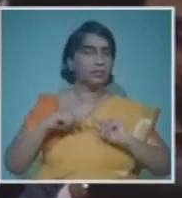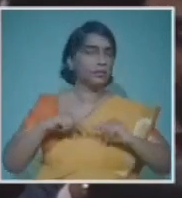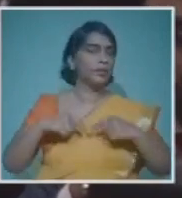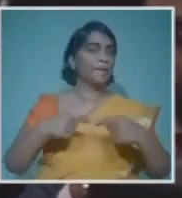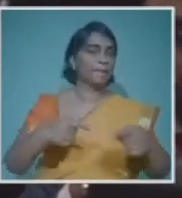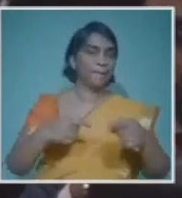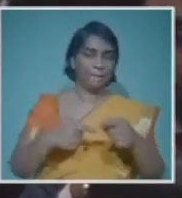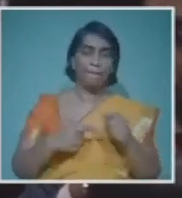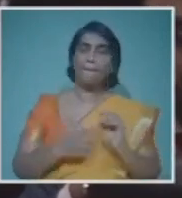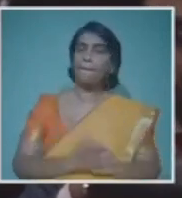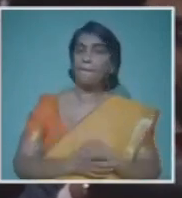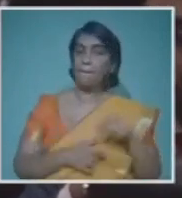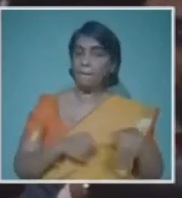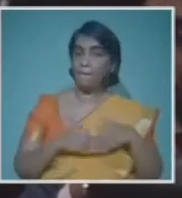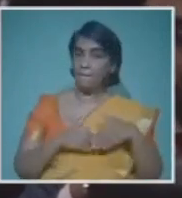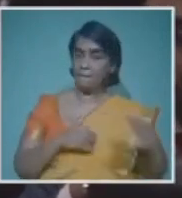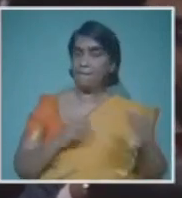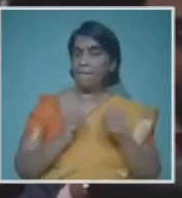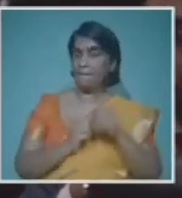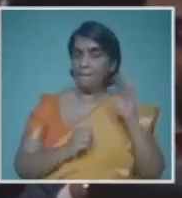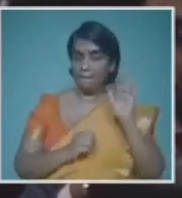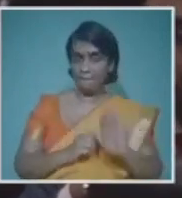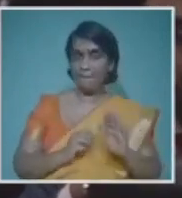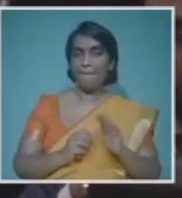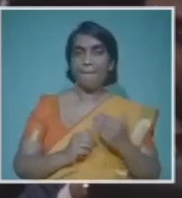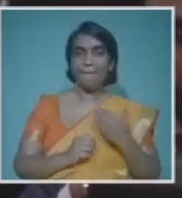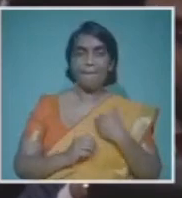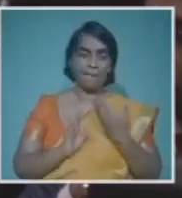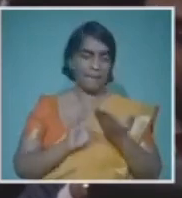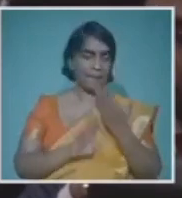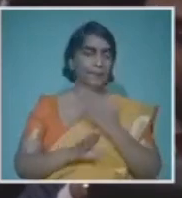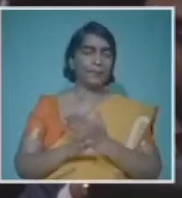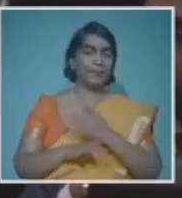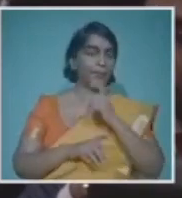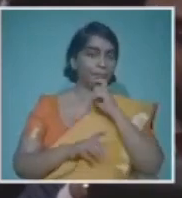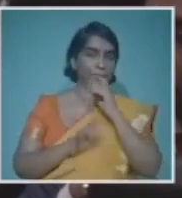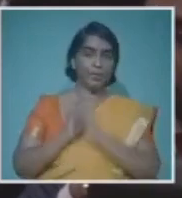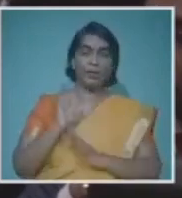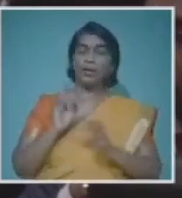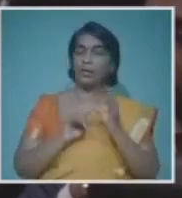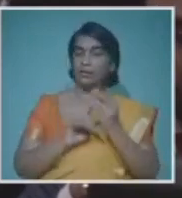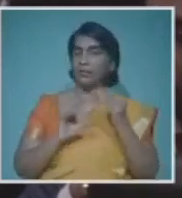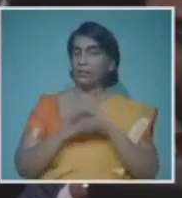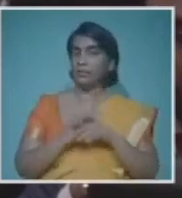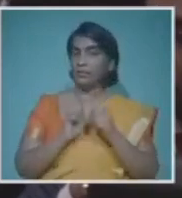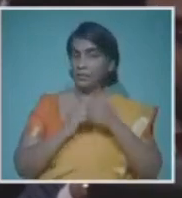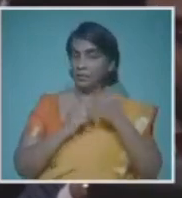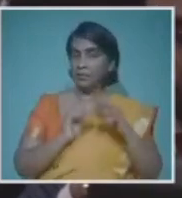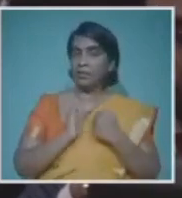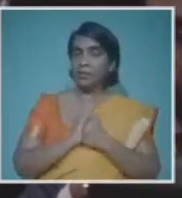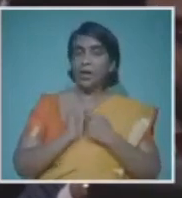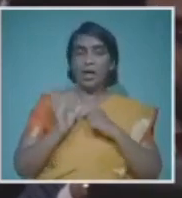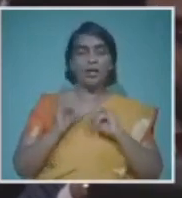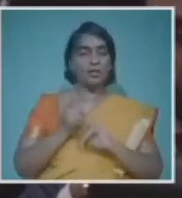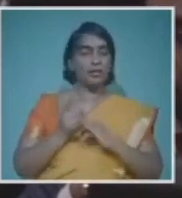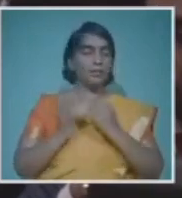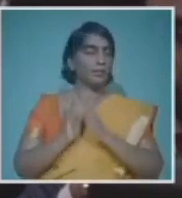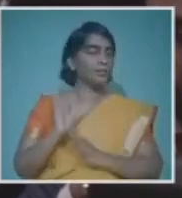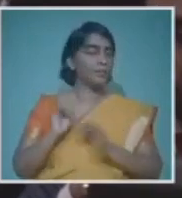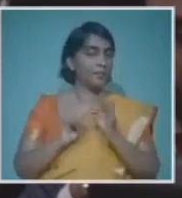කරන්නට මේ වන විටත් කටයුතු කරලා තිබෙනවා. මට පෙර අධිකරණ අමාත්‍යවරයා විදිහට කටයුතු කරපු ගරු අලිෂාබ්රි